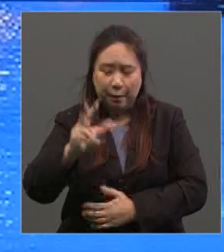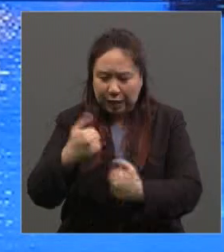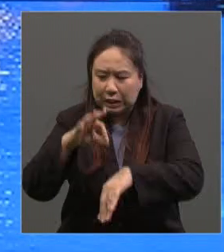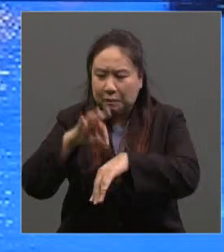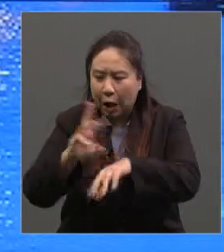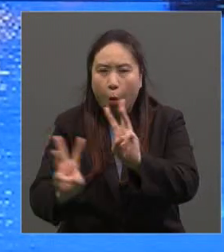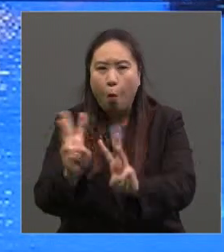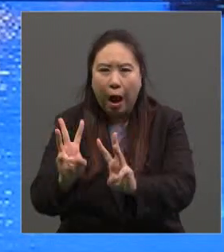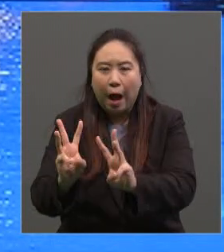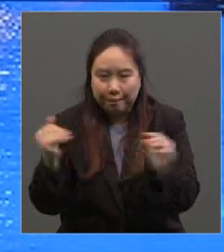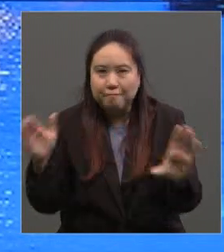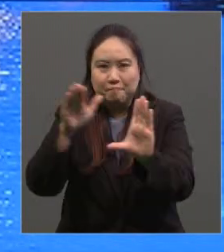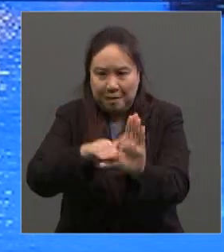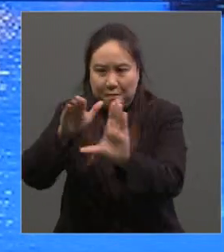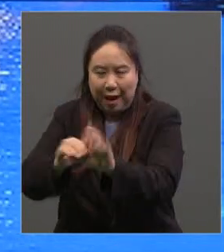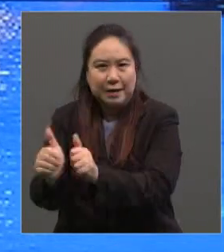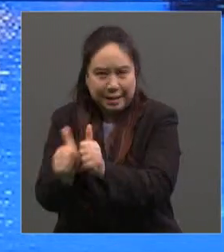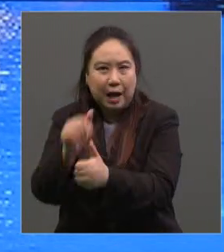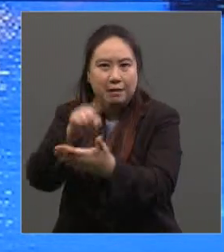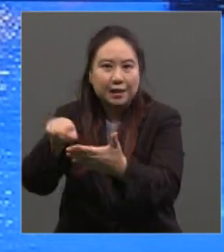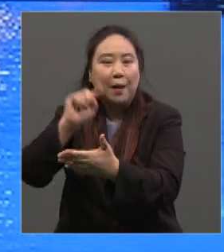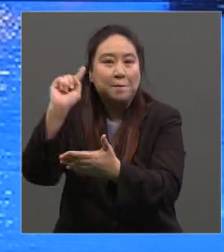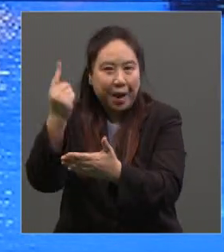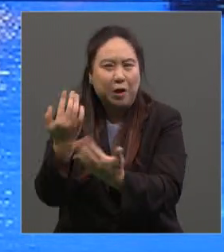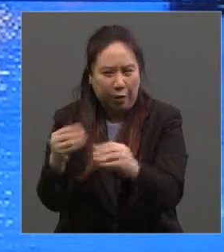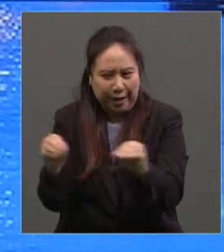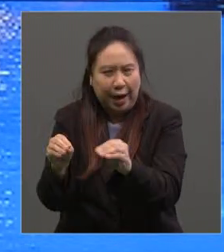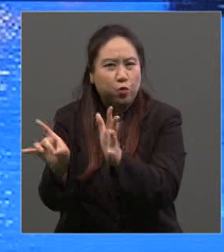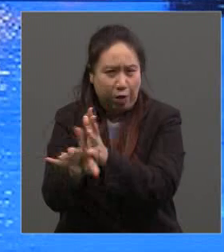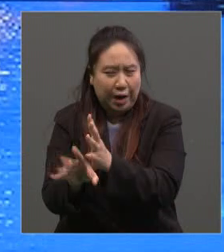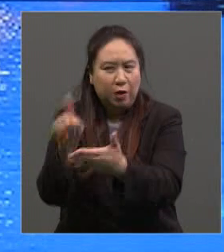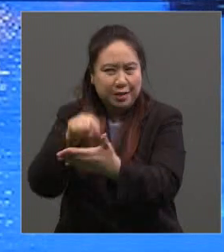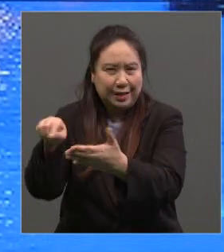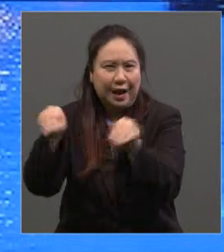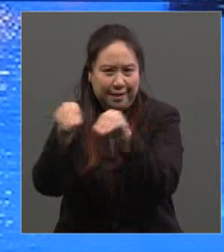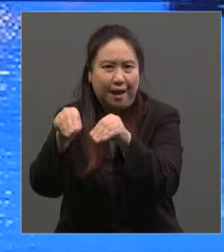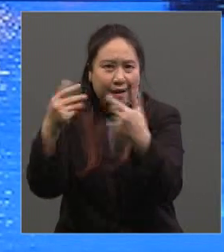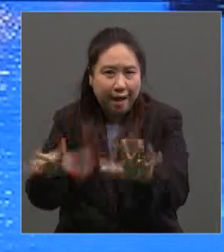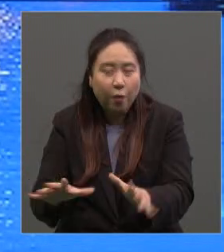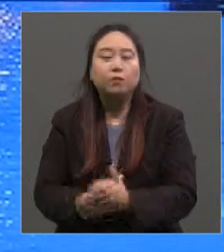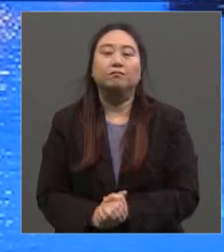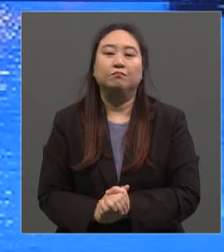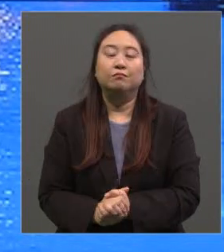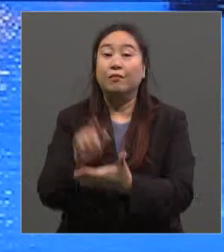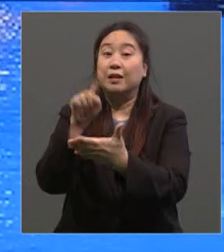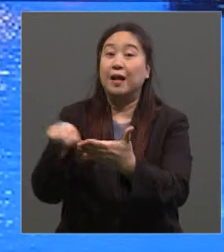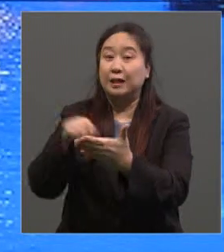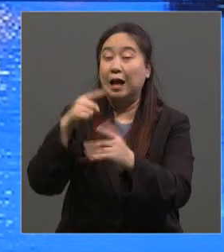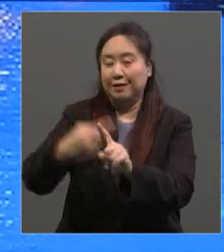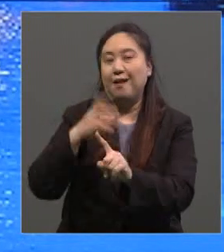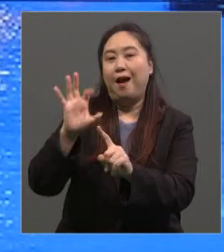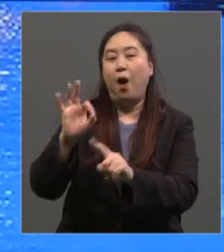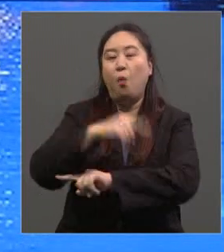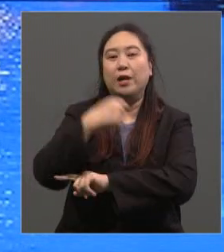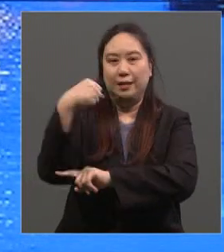นะก็เรียกว่าโค้งสุดท้ายแล้วนะครับเพราะว่าเดี๋ยวอีกไม่กี่วันก็จะมีการเลือกตั้งขึ้นนะซึ่งวันเลือกตั้งเนี่ยวันเลือกตั้งเนี่ยก็ตรงกับวันที่ 10กันยายน